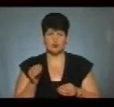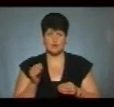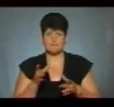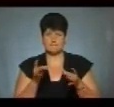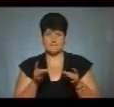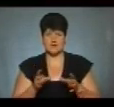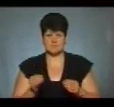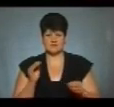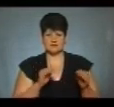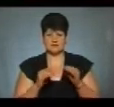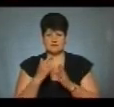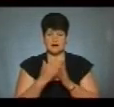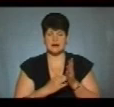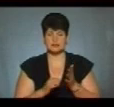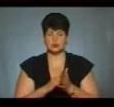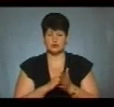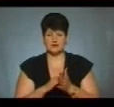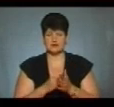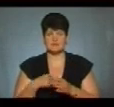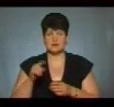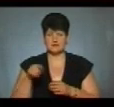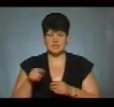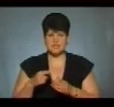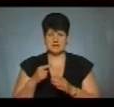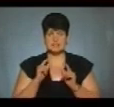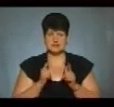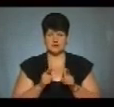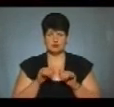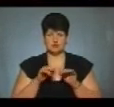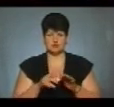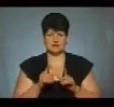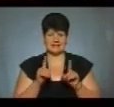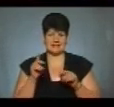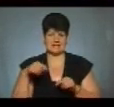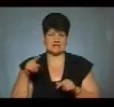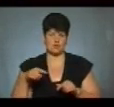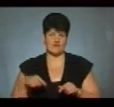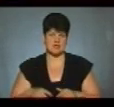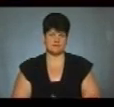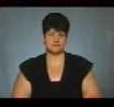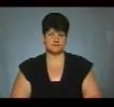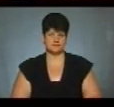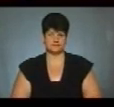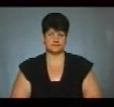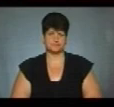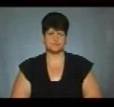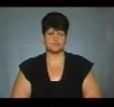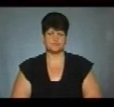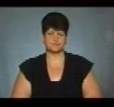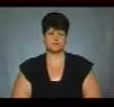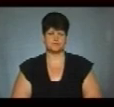який вкладаємо перелік документів, які вимагаються згідно процедури тестування. Марія Котенко, Юрій Багрінь,